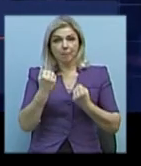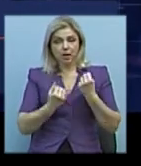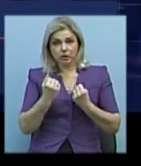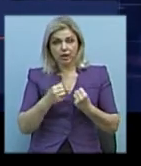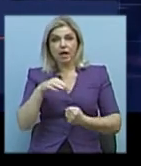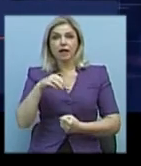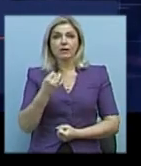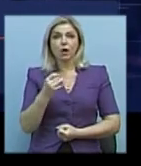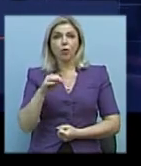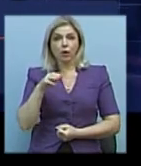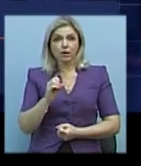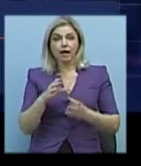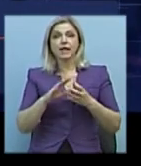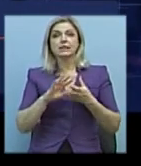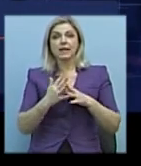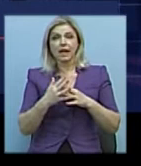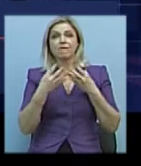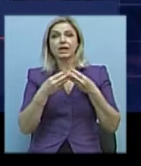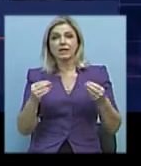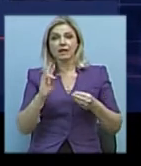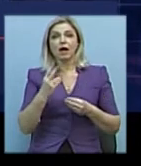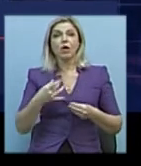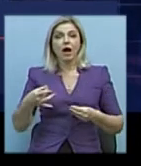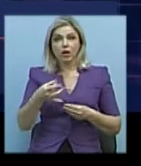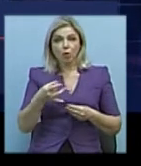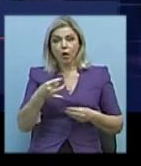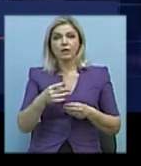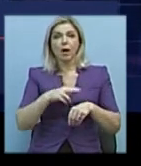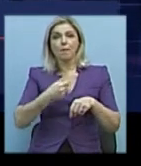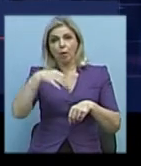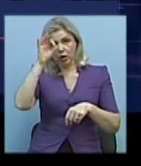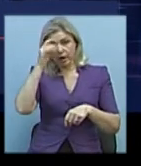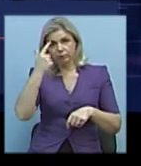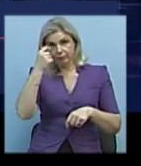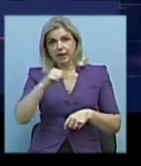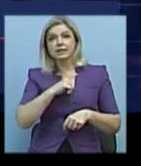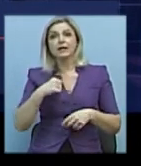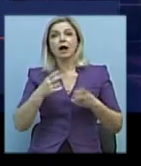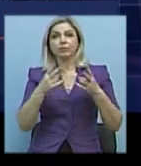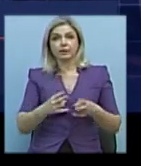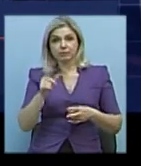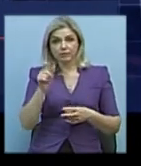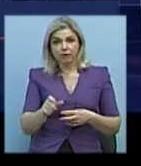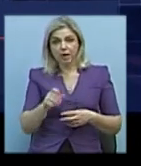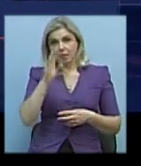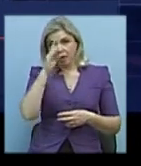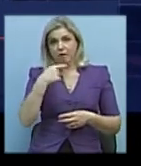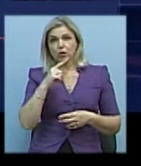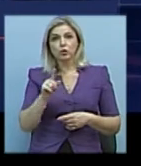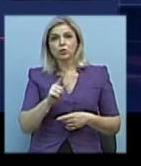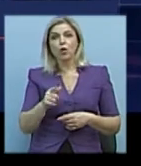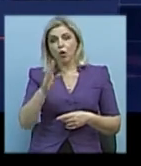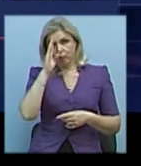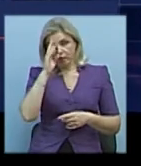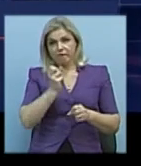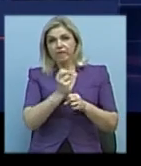Каріна» у селі Весняне Миколаївського району наряду патрульної поліції повідомив сам потерпілий. Заявник розповів, що зловмисник викинув